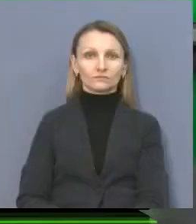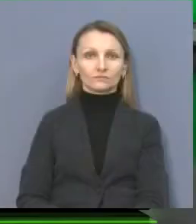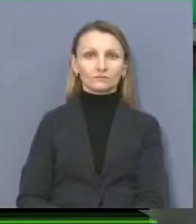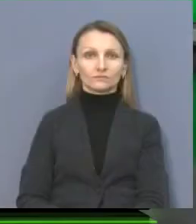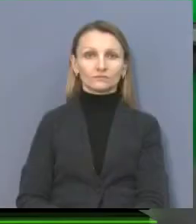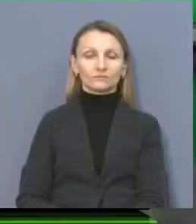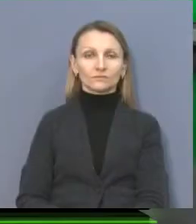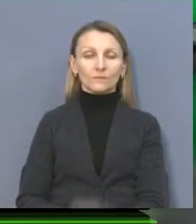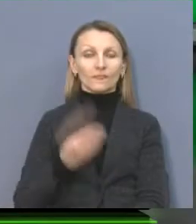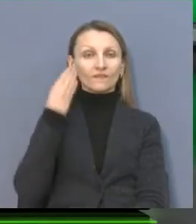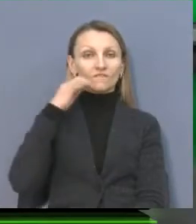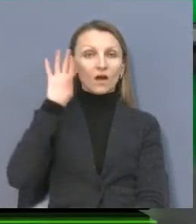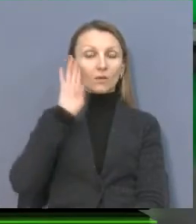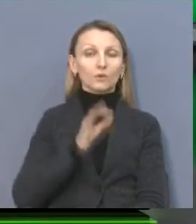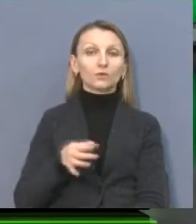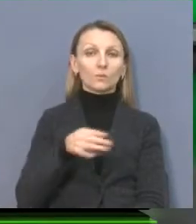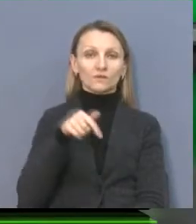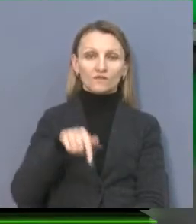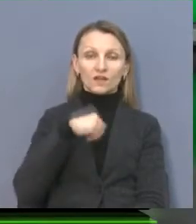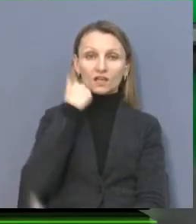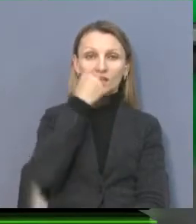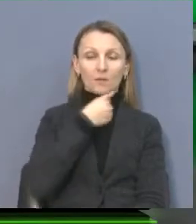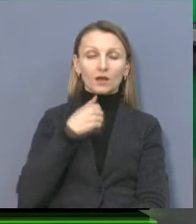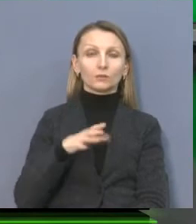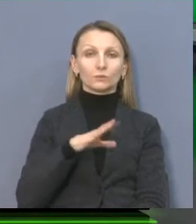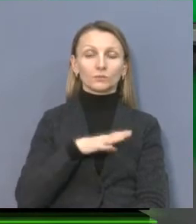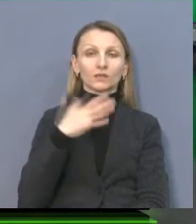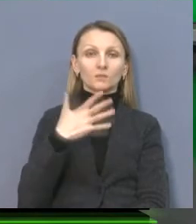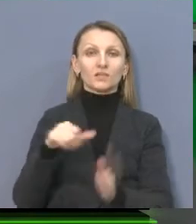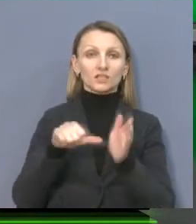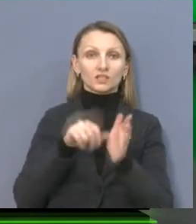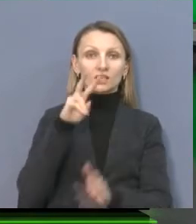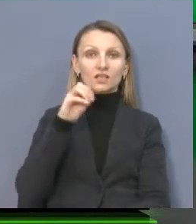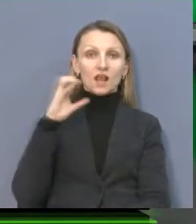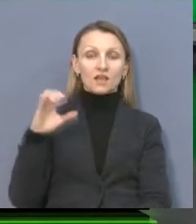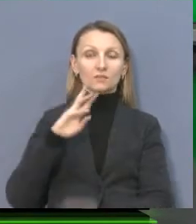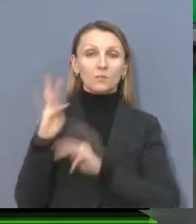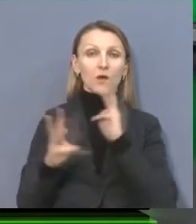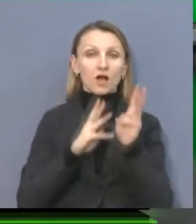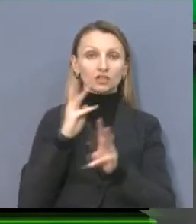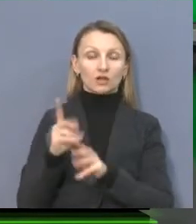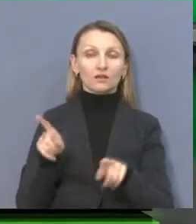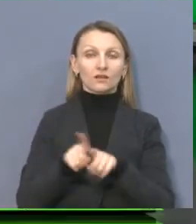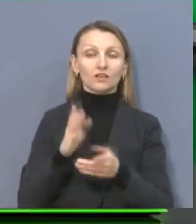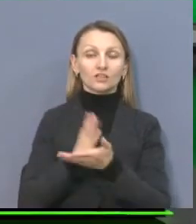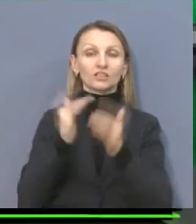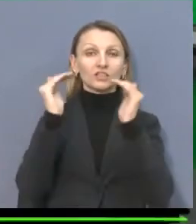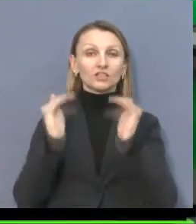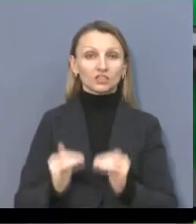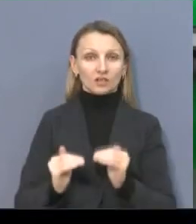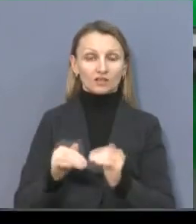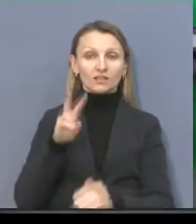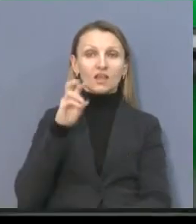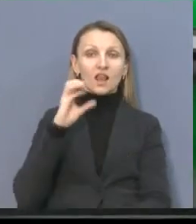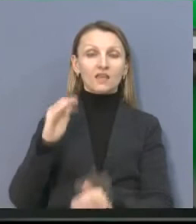в акмолинской области в этом году произошло пятьдесят шесть лесных пожаров также в регионе наблюдается снижение леса покрытых